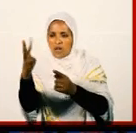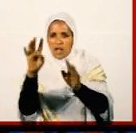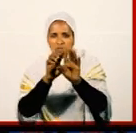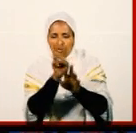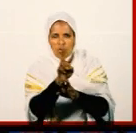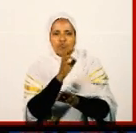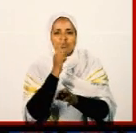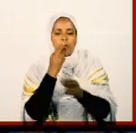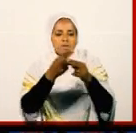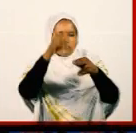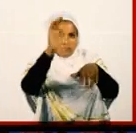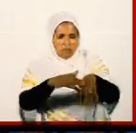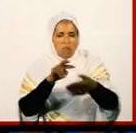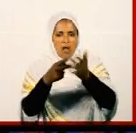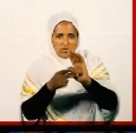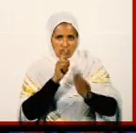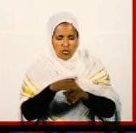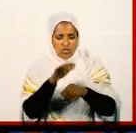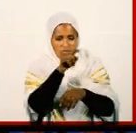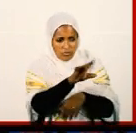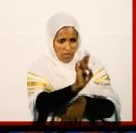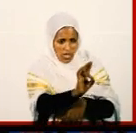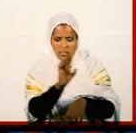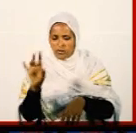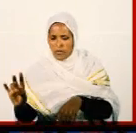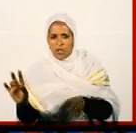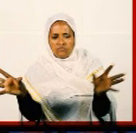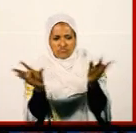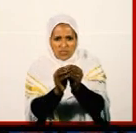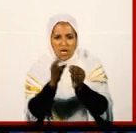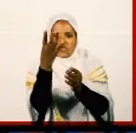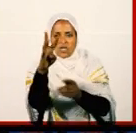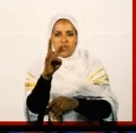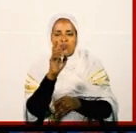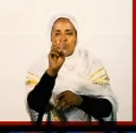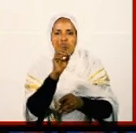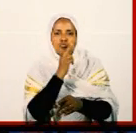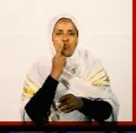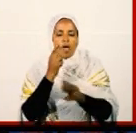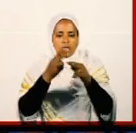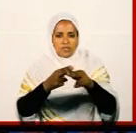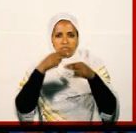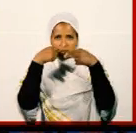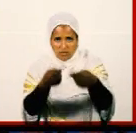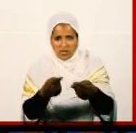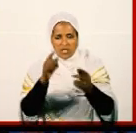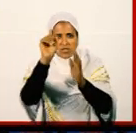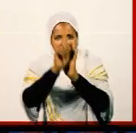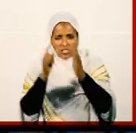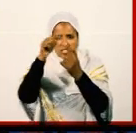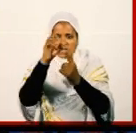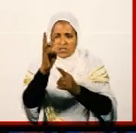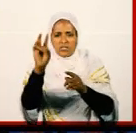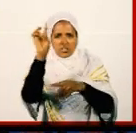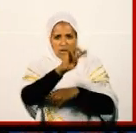ሁለት ሱባኤ ብለን የምንጠራው ማለት እኮ ነው። እዛም አንድ ሰባት፣ እዚህም አንድ ሰባት፣ ሁለት ሱባኤ ይያዝበታል። ከነሐሴ 1 እስከ ነሐሴ 16 ቀን ያለው ሱባኤ ስንት